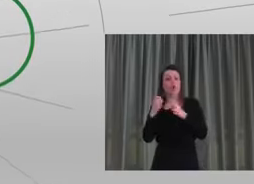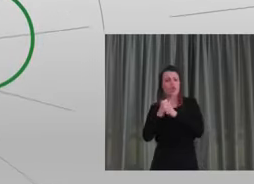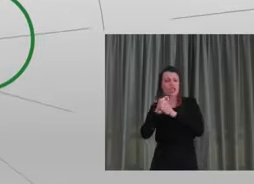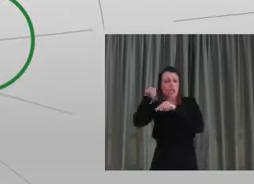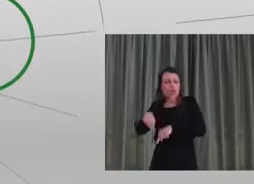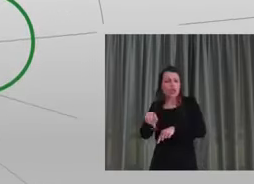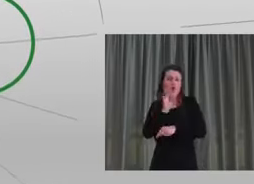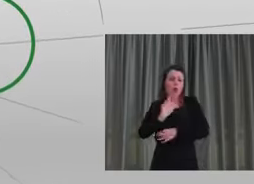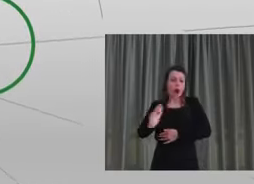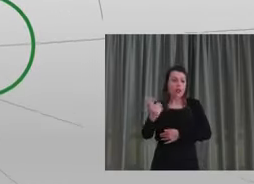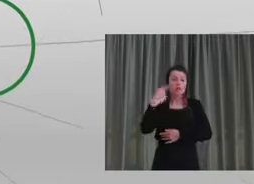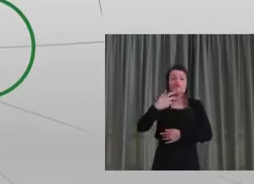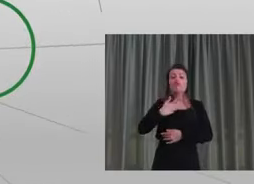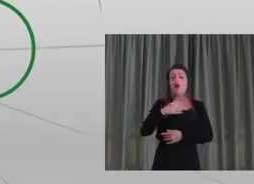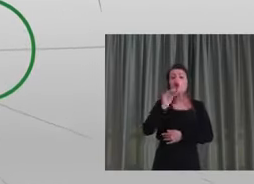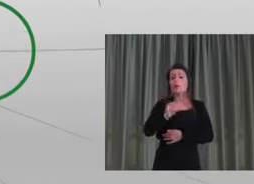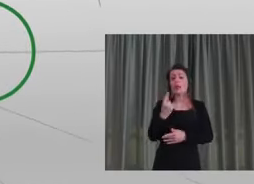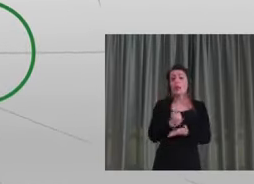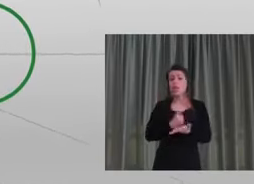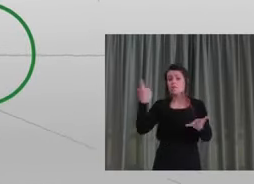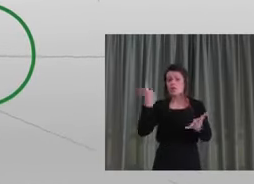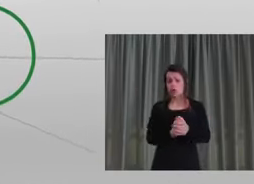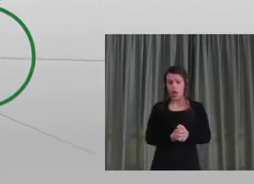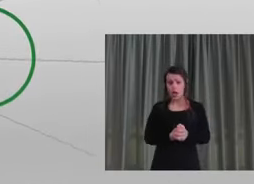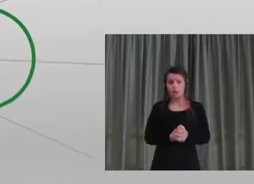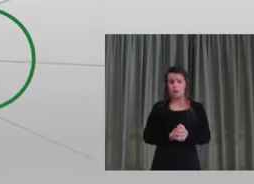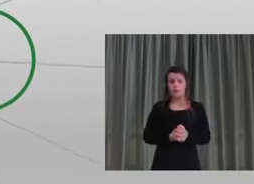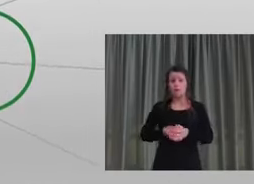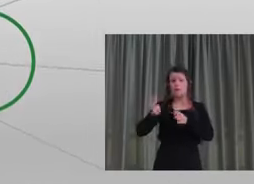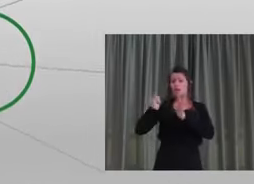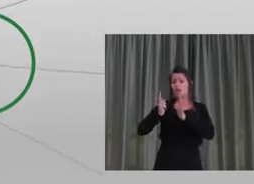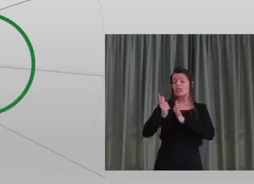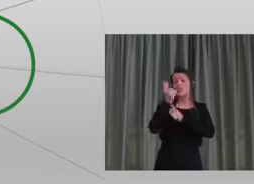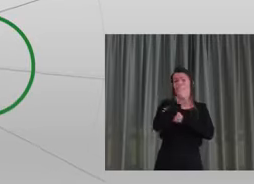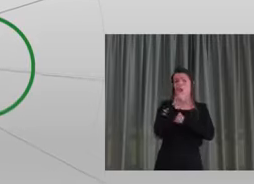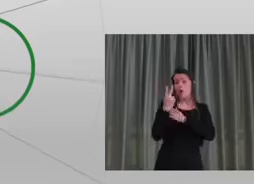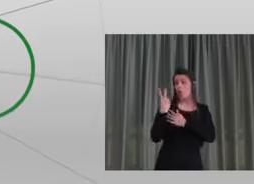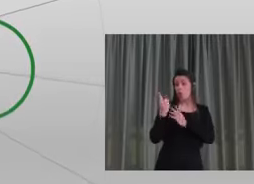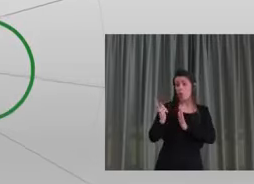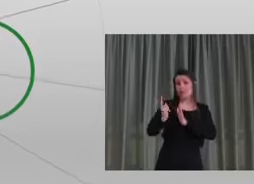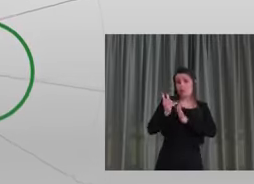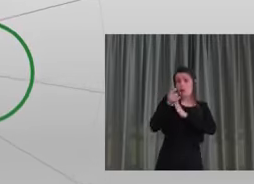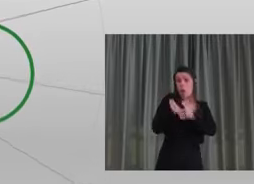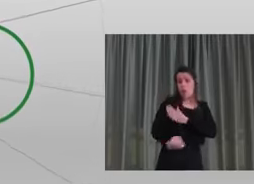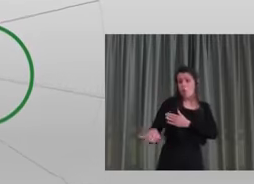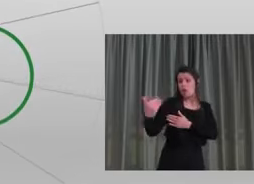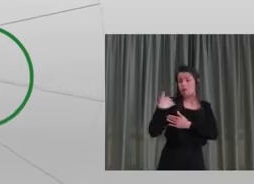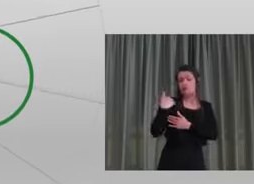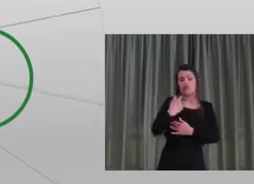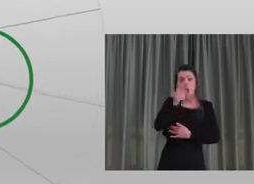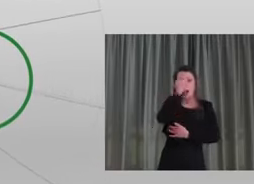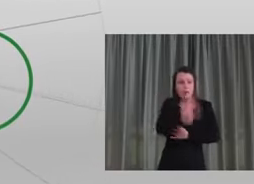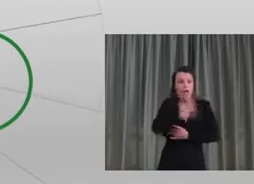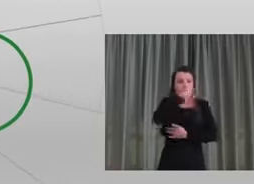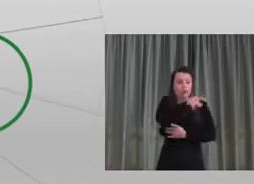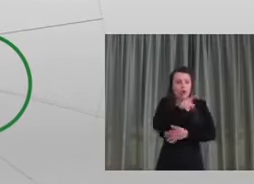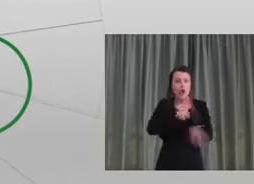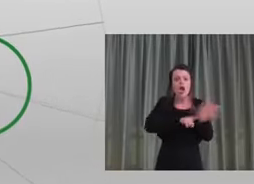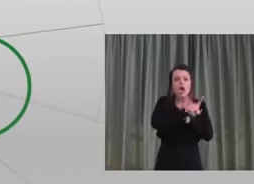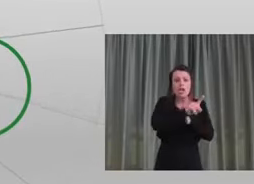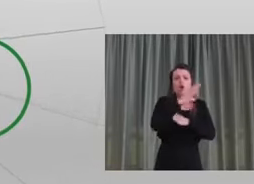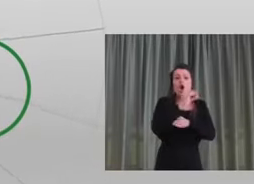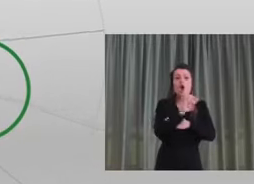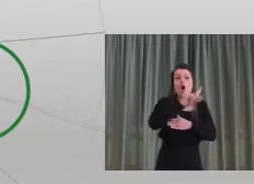nelle ultime due settimane abbiamo avuto contatto con persone che sono risultate positive al co lead